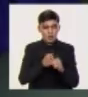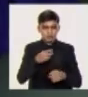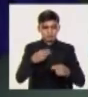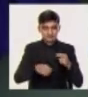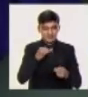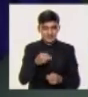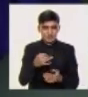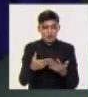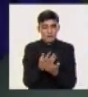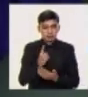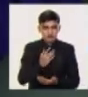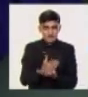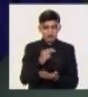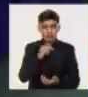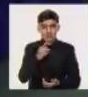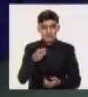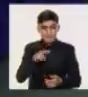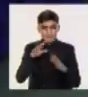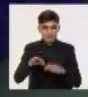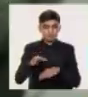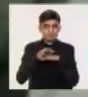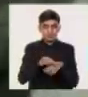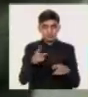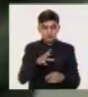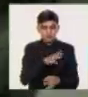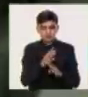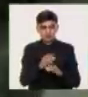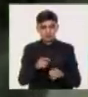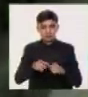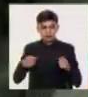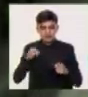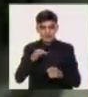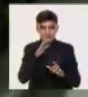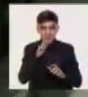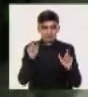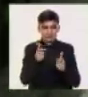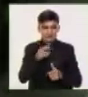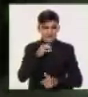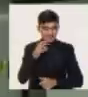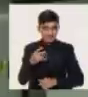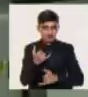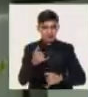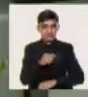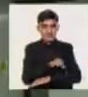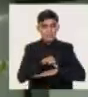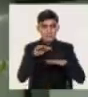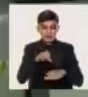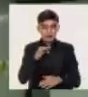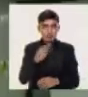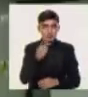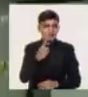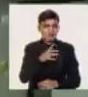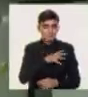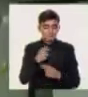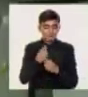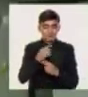от производителя из Чехии. Время доставки затянулось из-за карантинных мер на границах, говорят специалисты. Еще один прибор